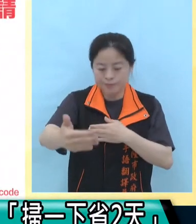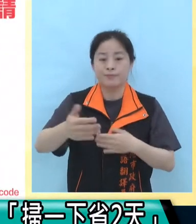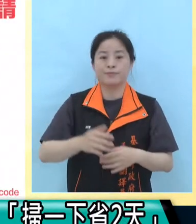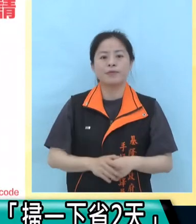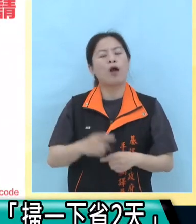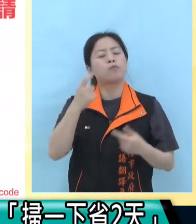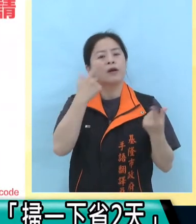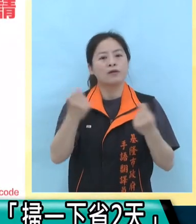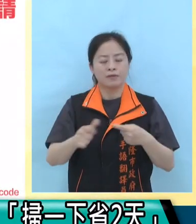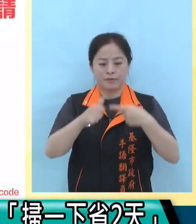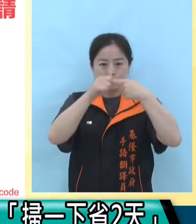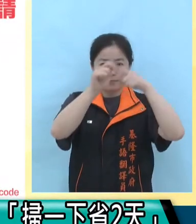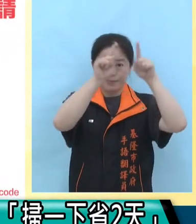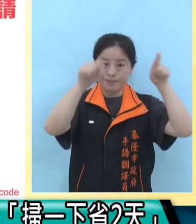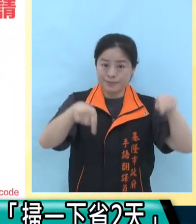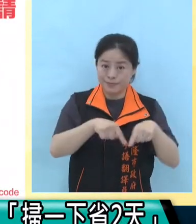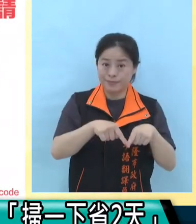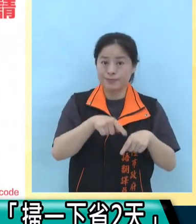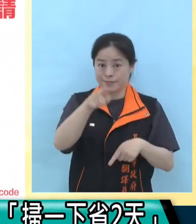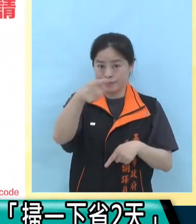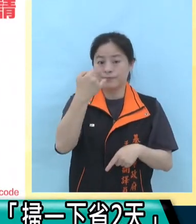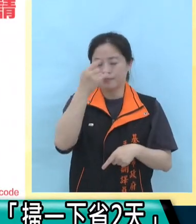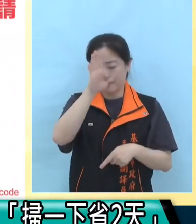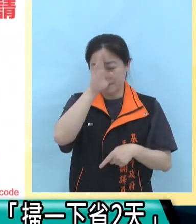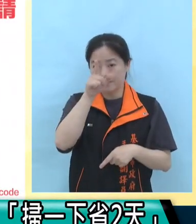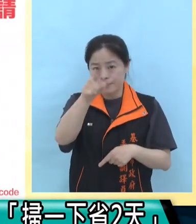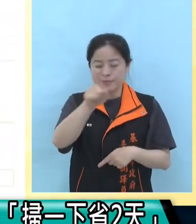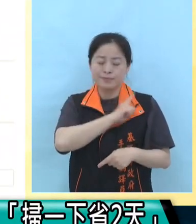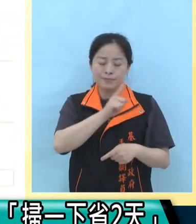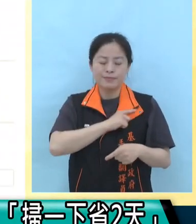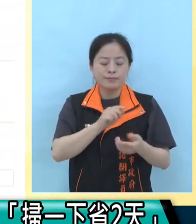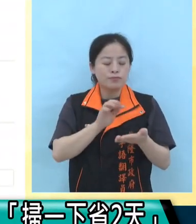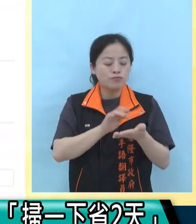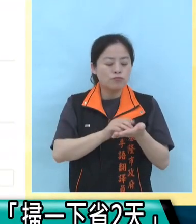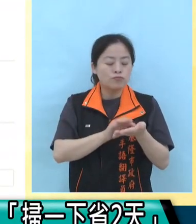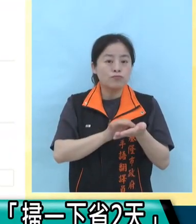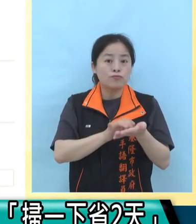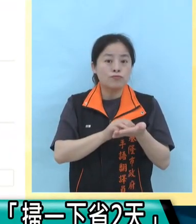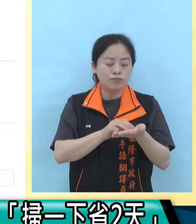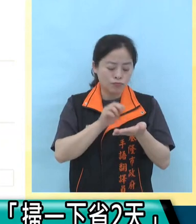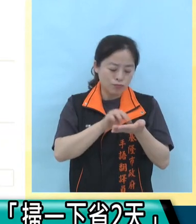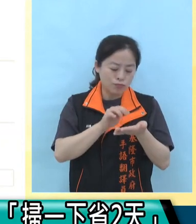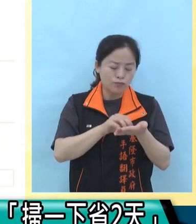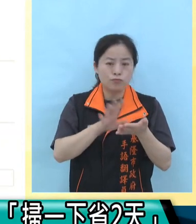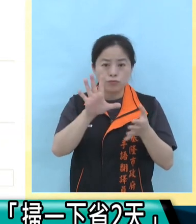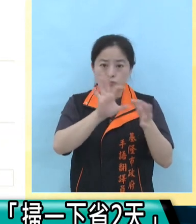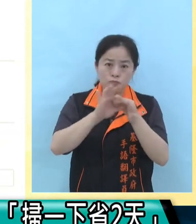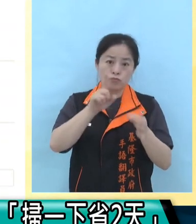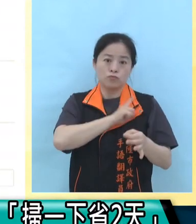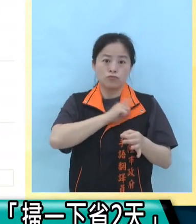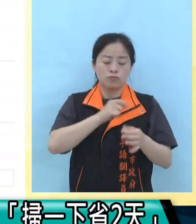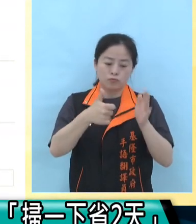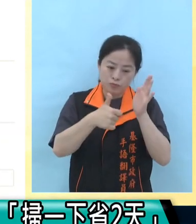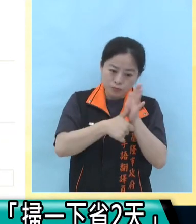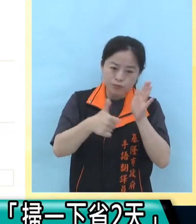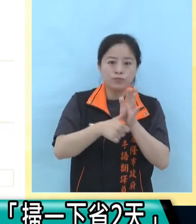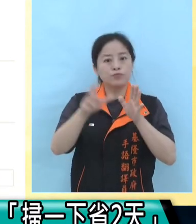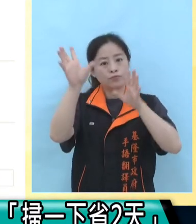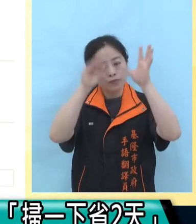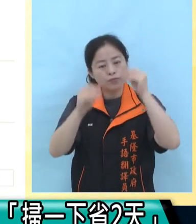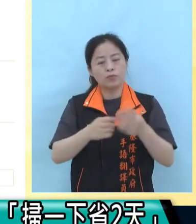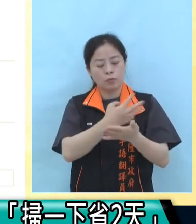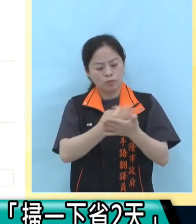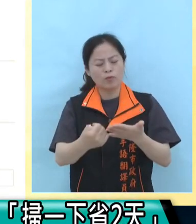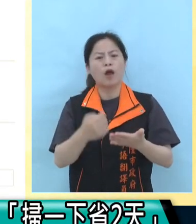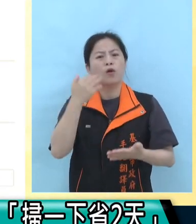比如说在第一页的时候，我们会请你来填写这个相关的一个资讯，比如说像暗号，